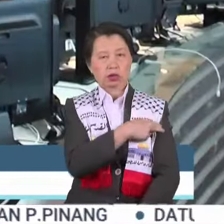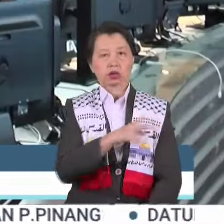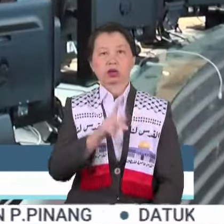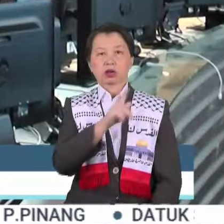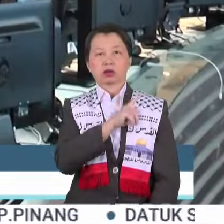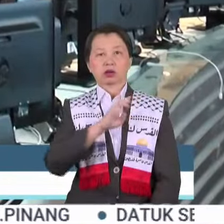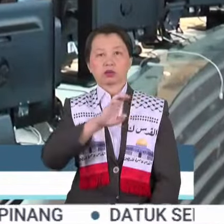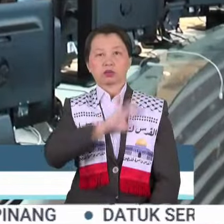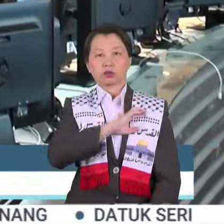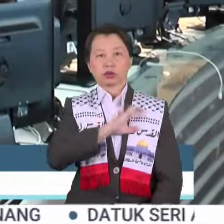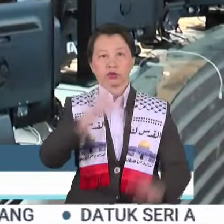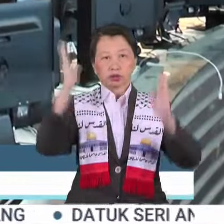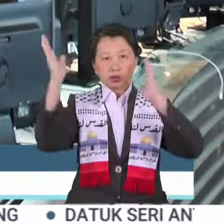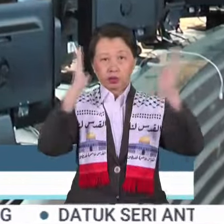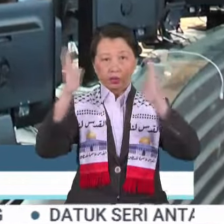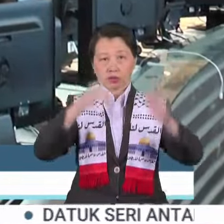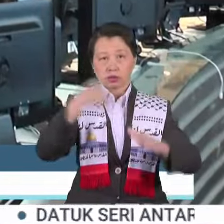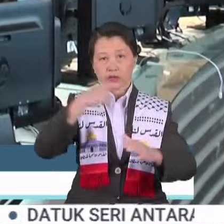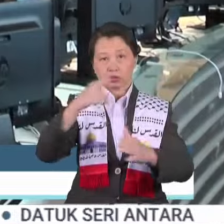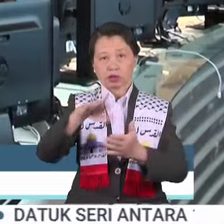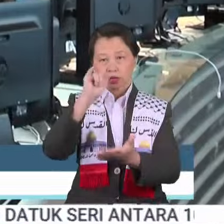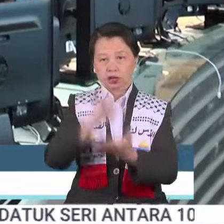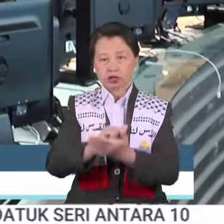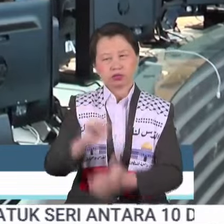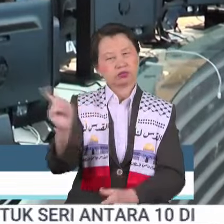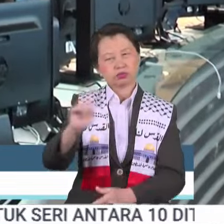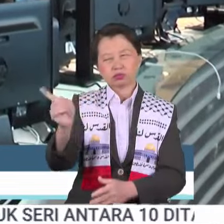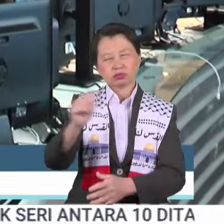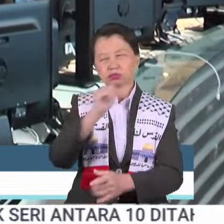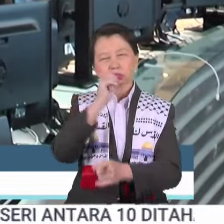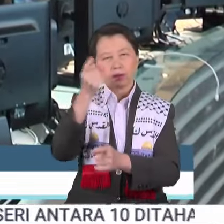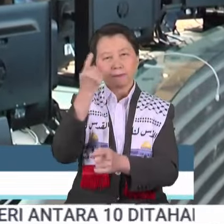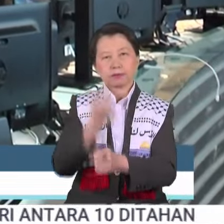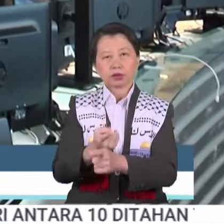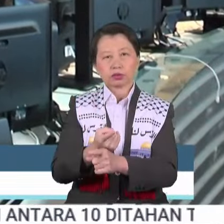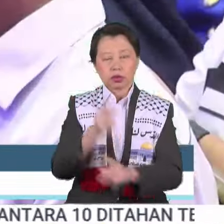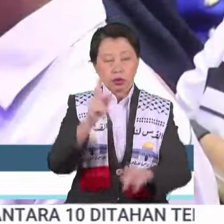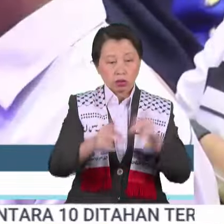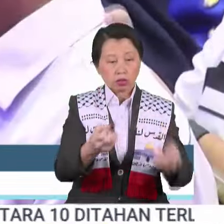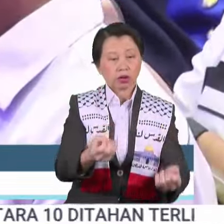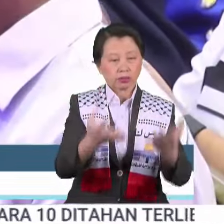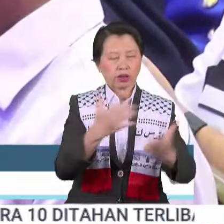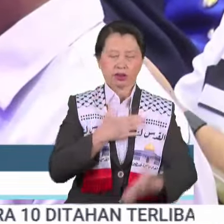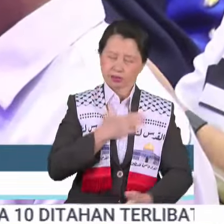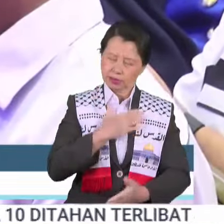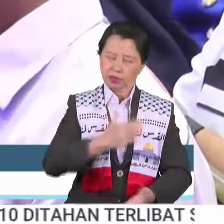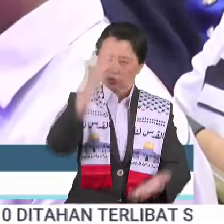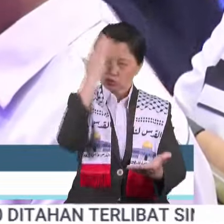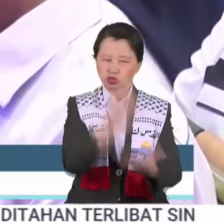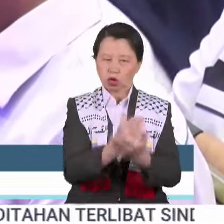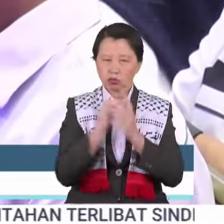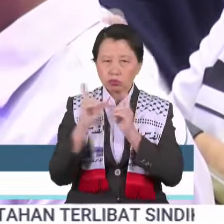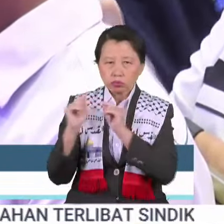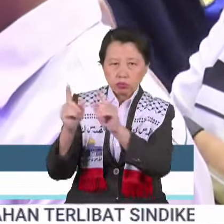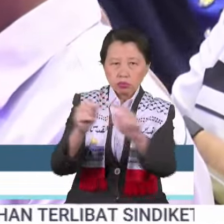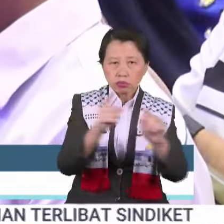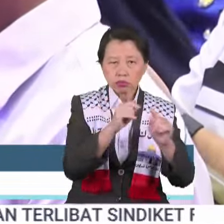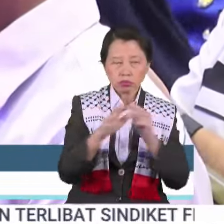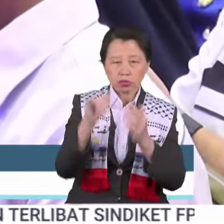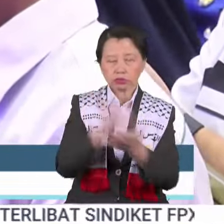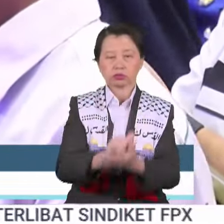Tan Sri Razaruddin Hussein mengesahkan perkara itu tidak benar dan orang ramai diminta hentikan spekulasi